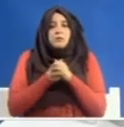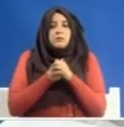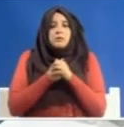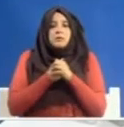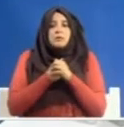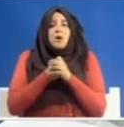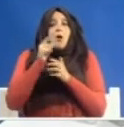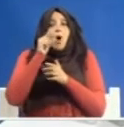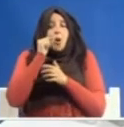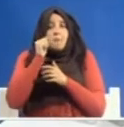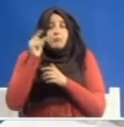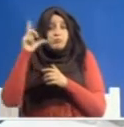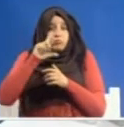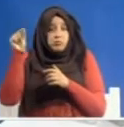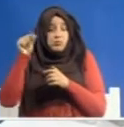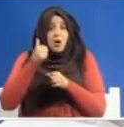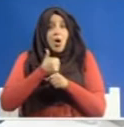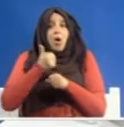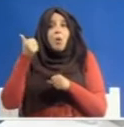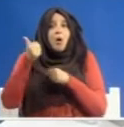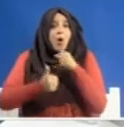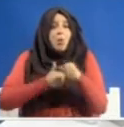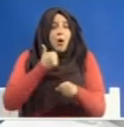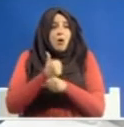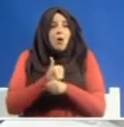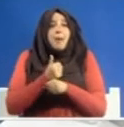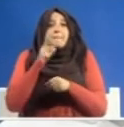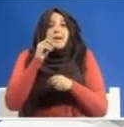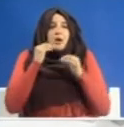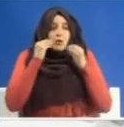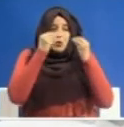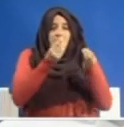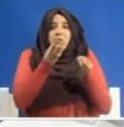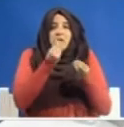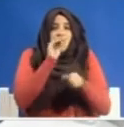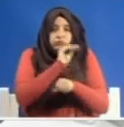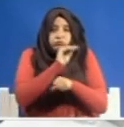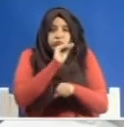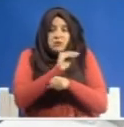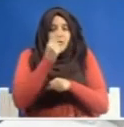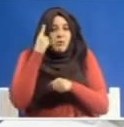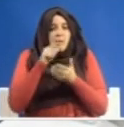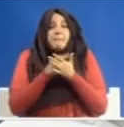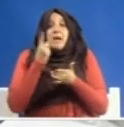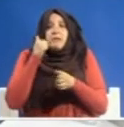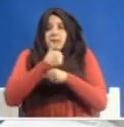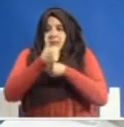تاركا لها يعني مالا نفقة، ولكن بعد فوات هذه المدة